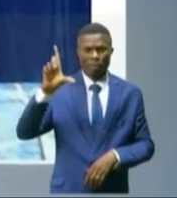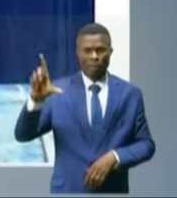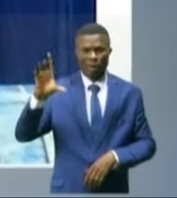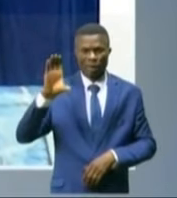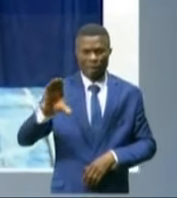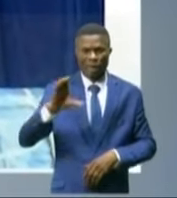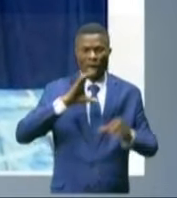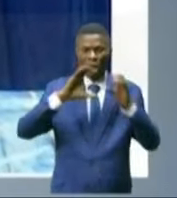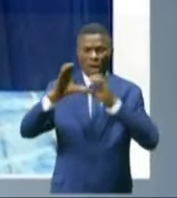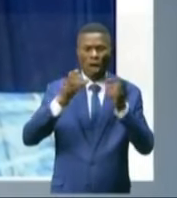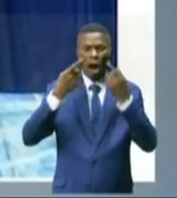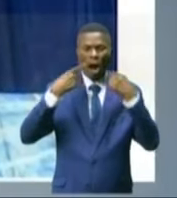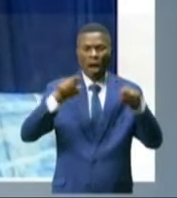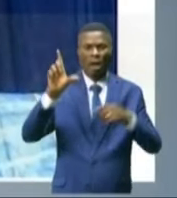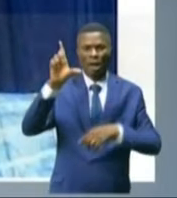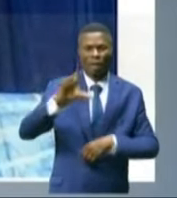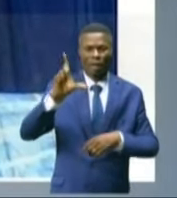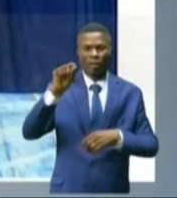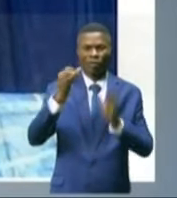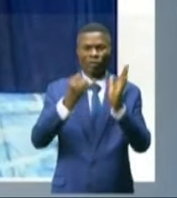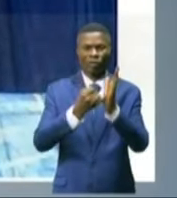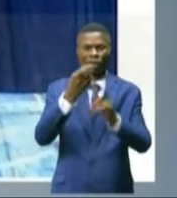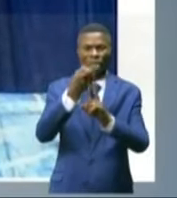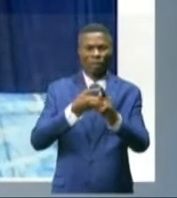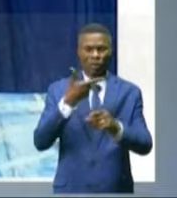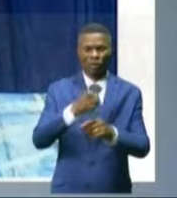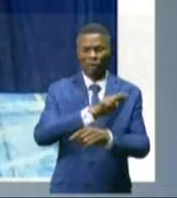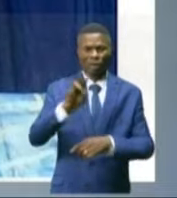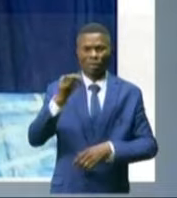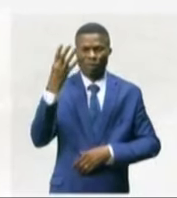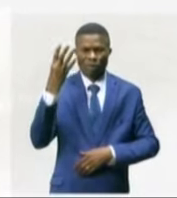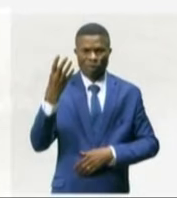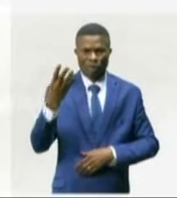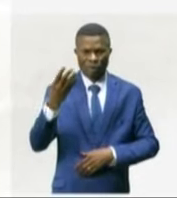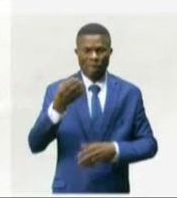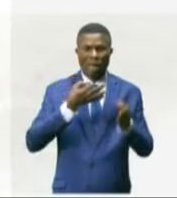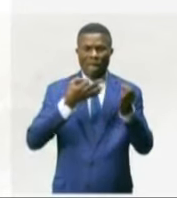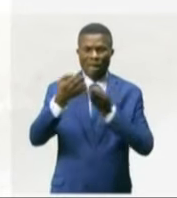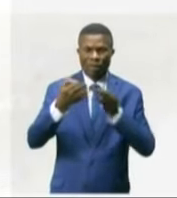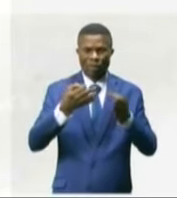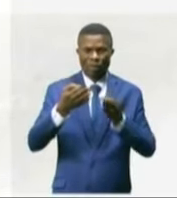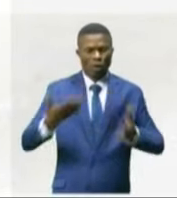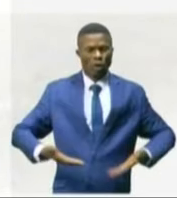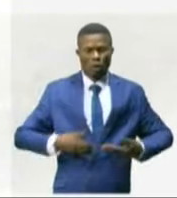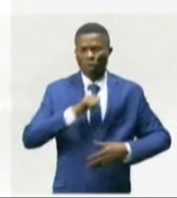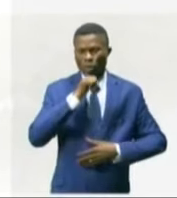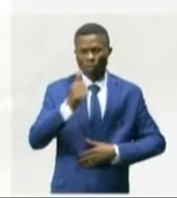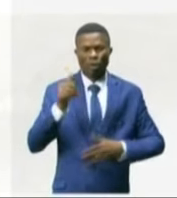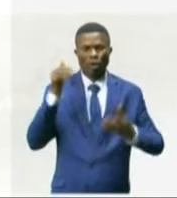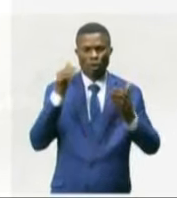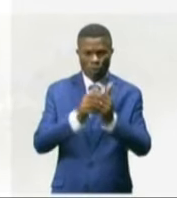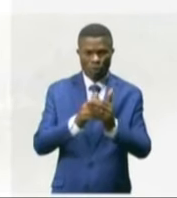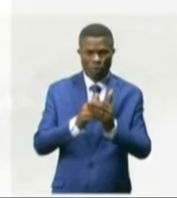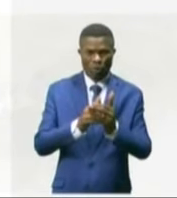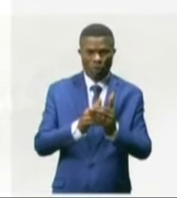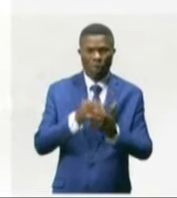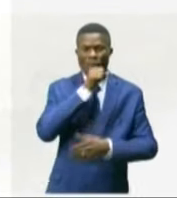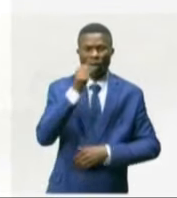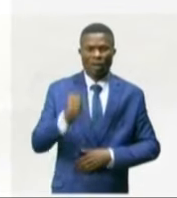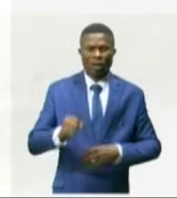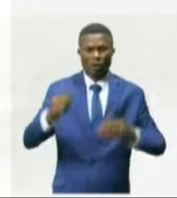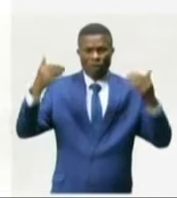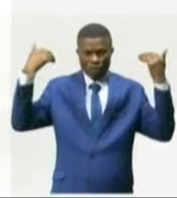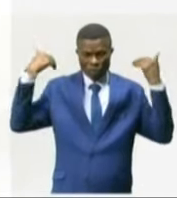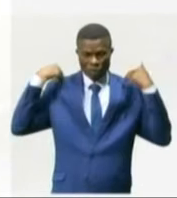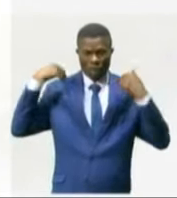un communiqué publié le lundi 26 février 2024 exprimé son désarroi vis-à-vis de son ancien cadre